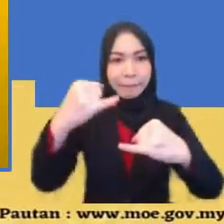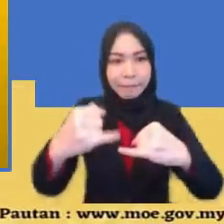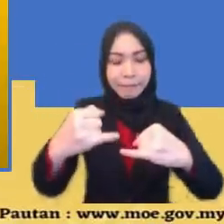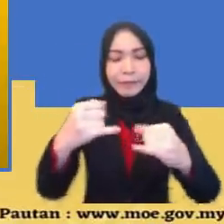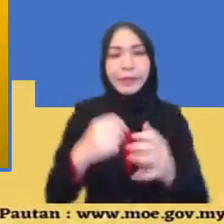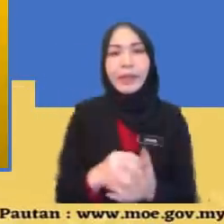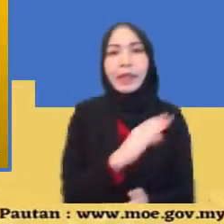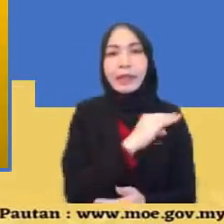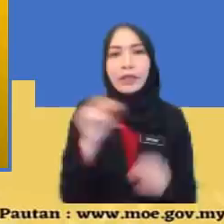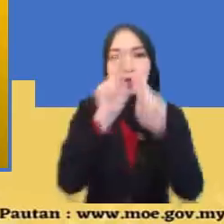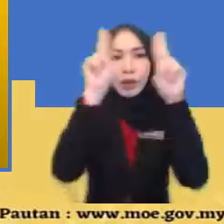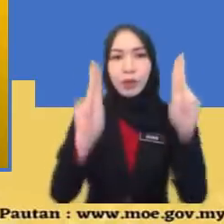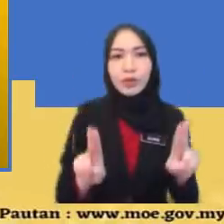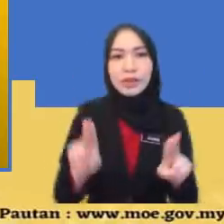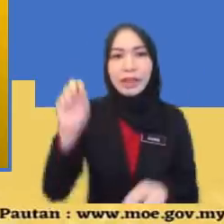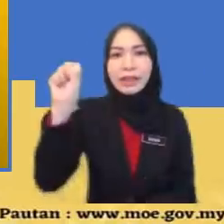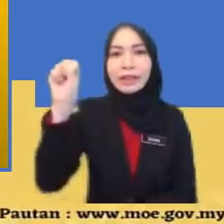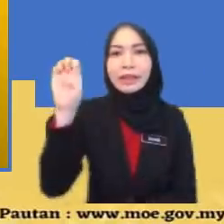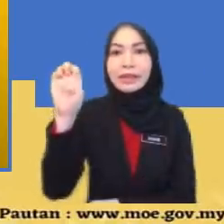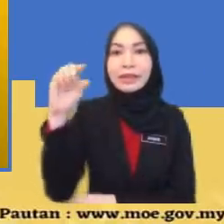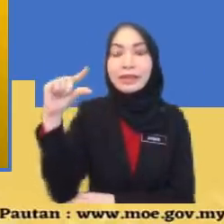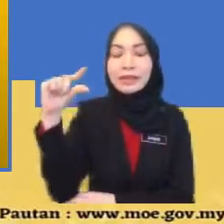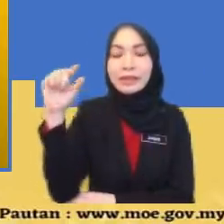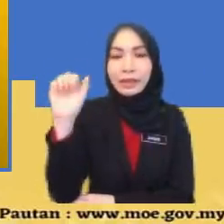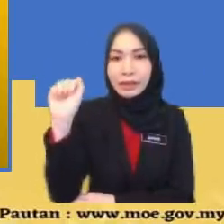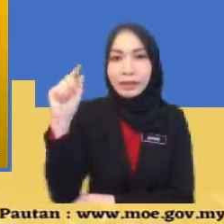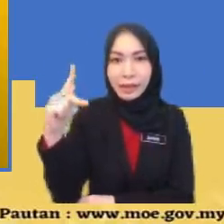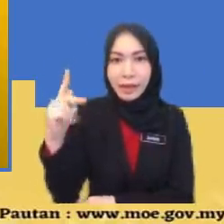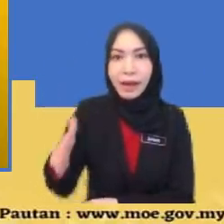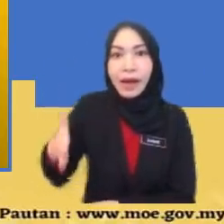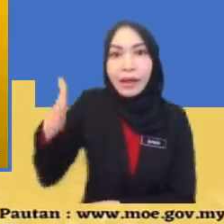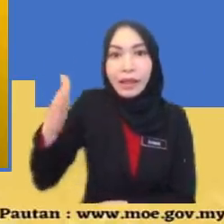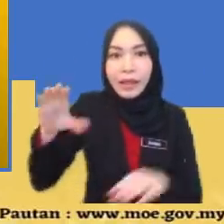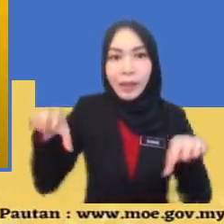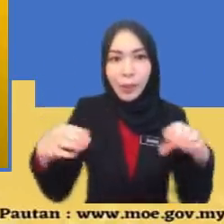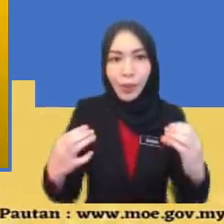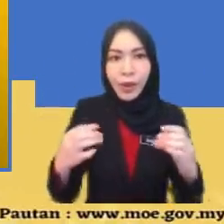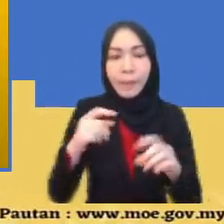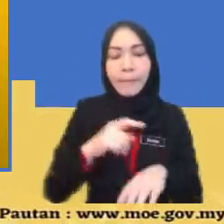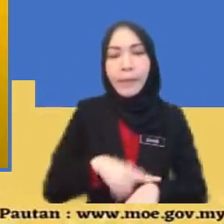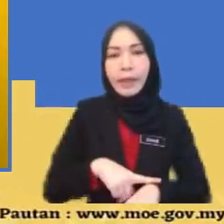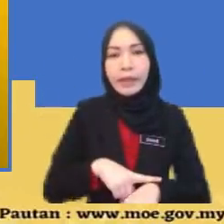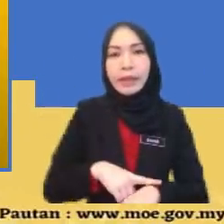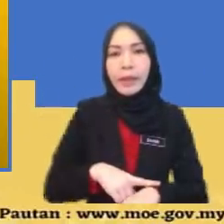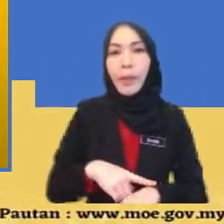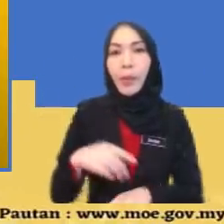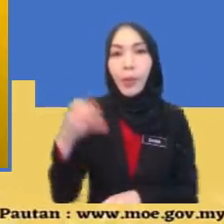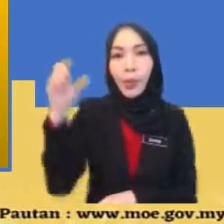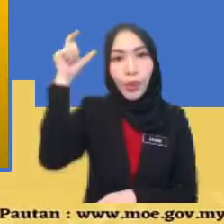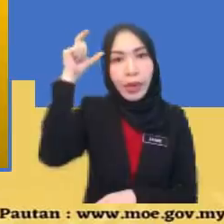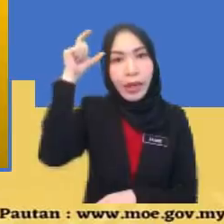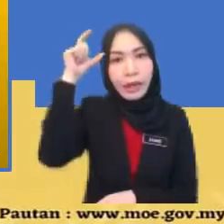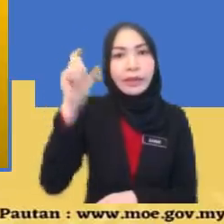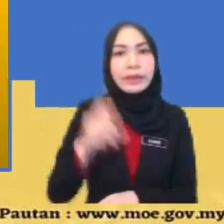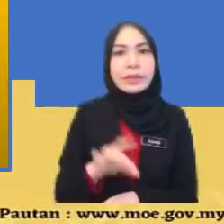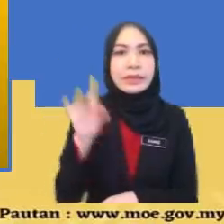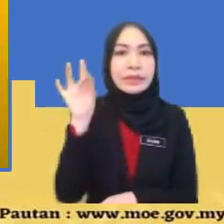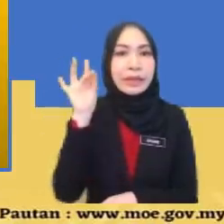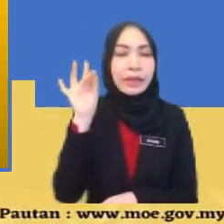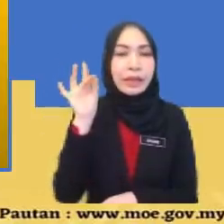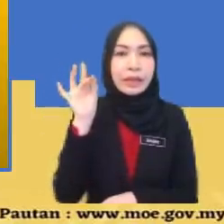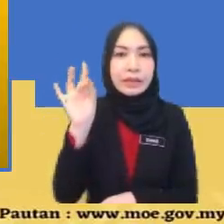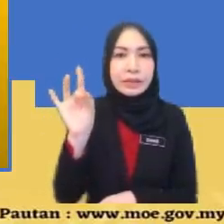ataupun Segaf juga laksanakan pada bulan September sehinggalah November 2021